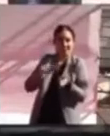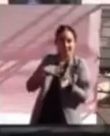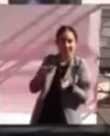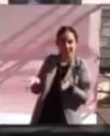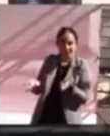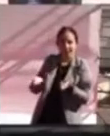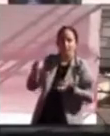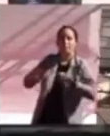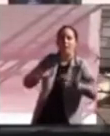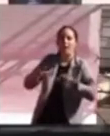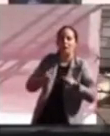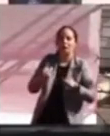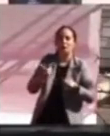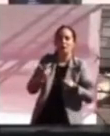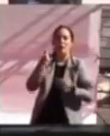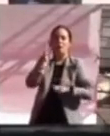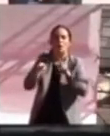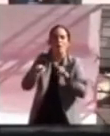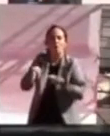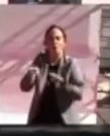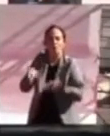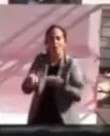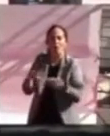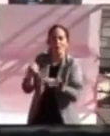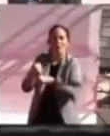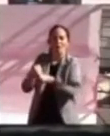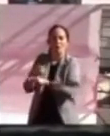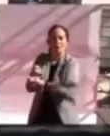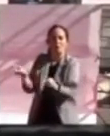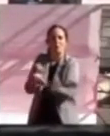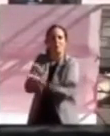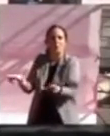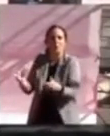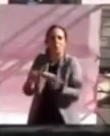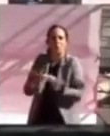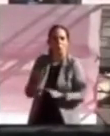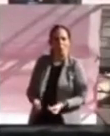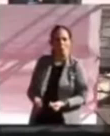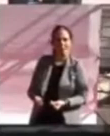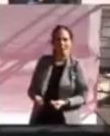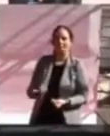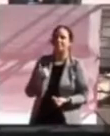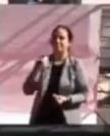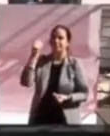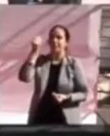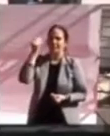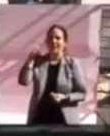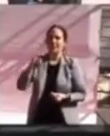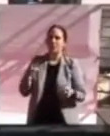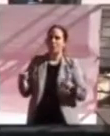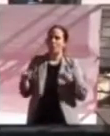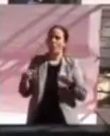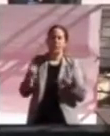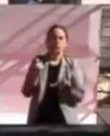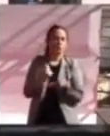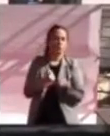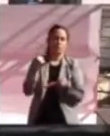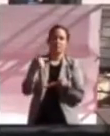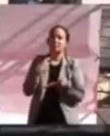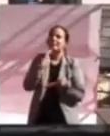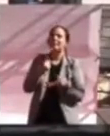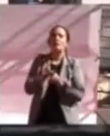che noi siamo veramente ad un passaggio decisivo lo dico diciamo da da cittadino prima ancora che da